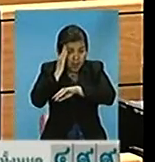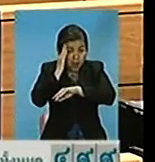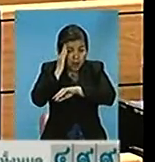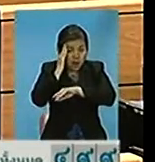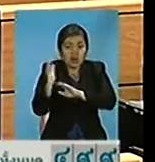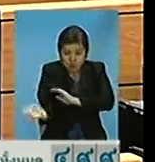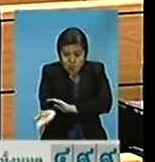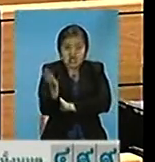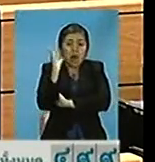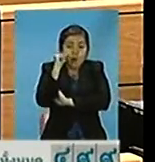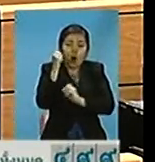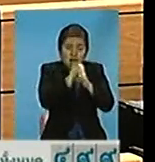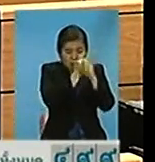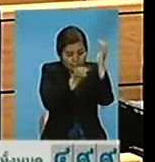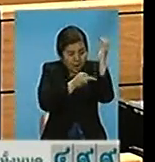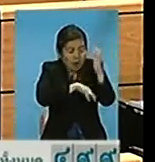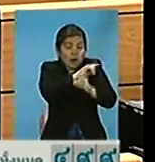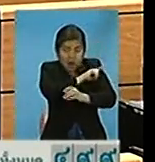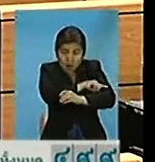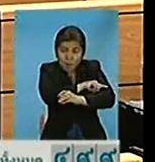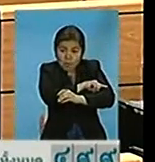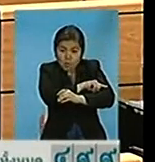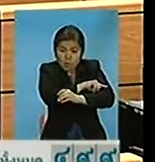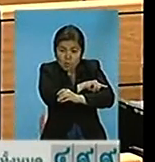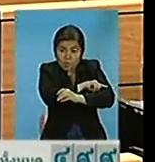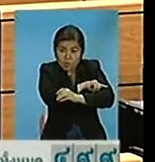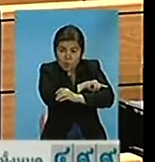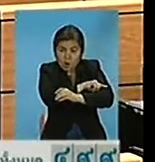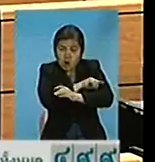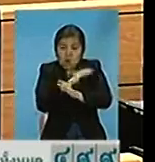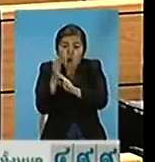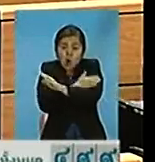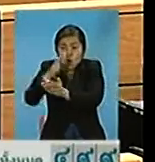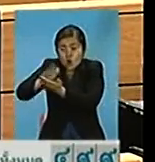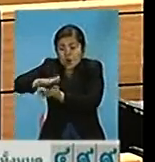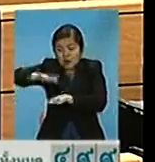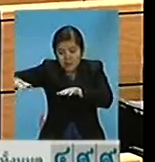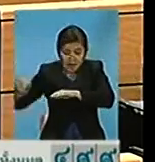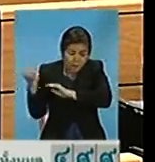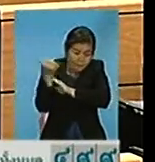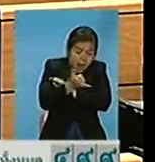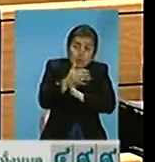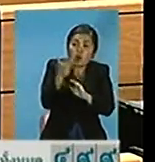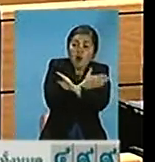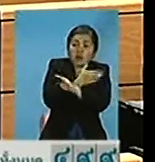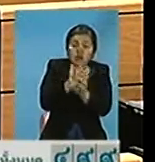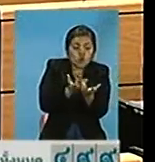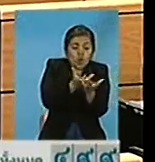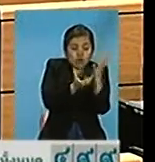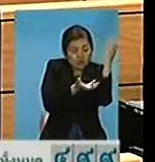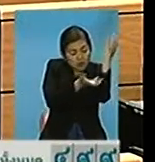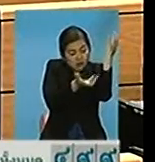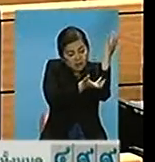เช้านี่พ่อไปกรีดยางก่อนไปโรงเรียนลูกไปเก็บยางเก็บยางก็คือเอาจากถ้วยครับ